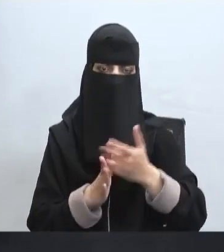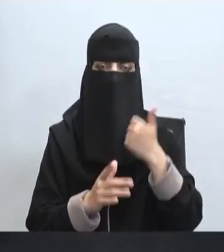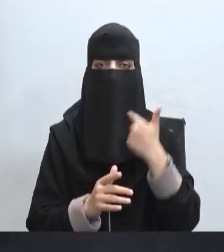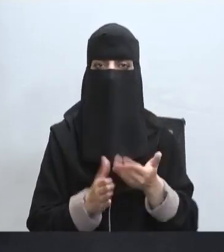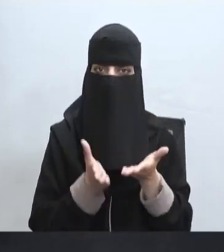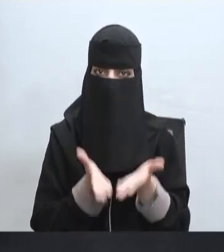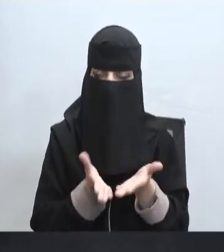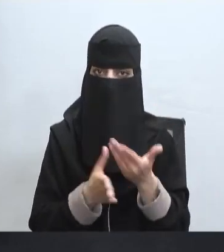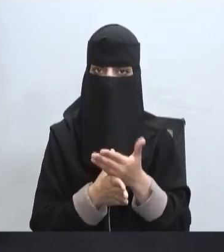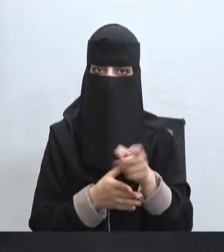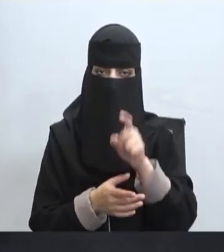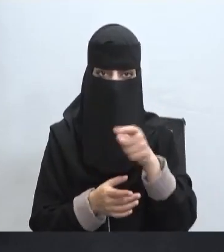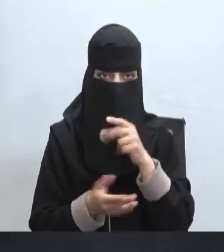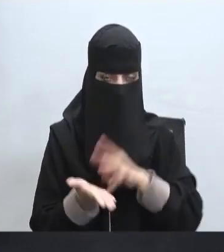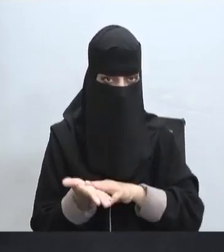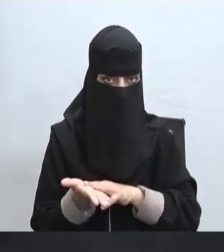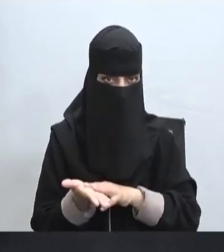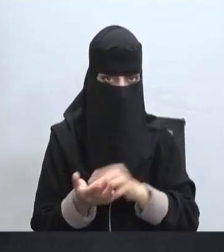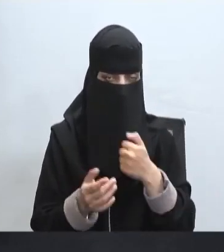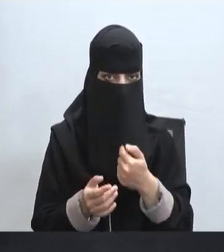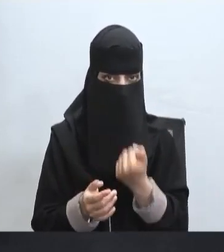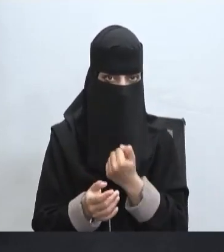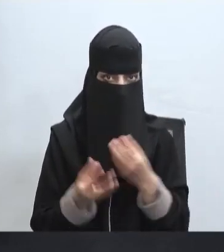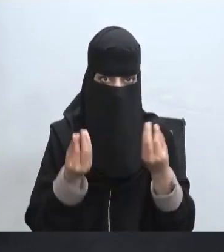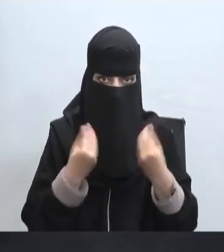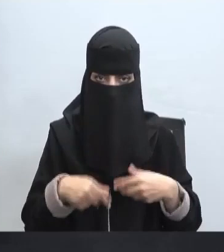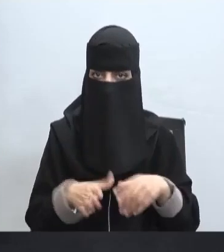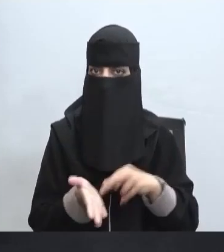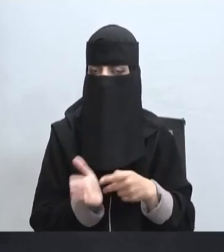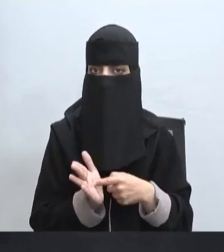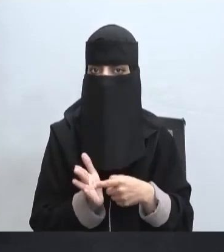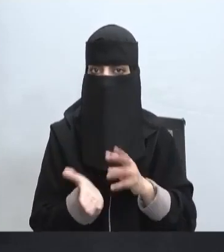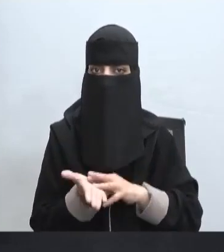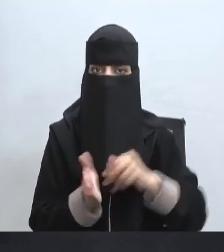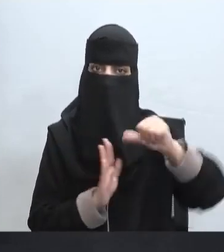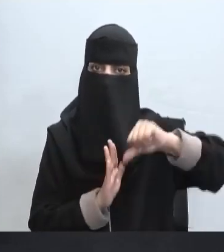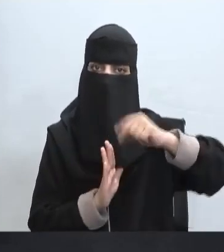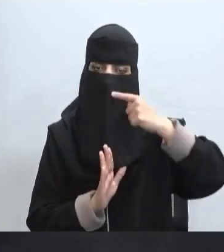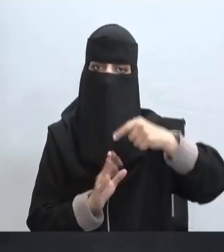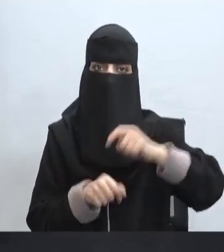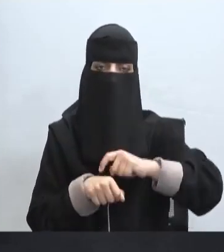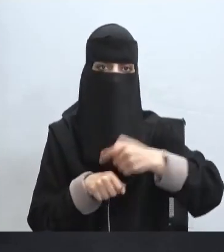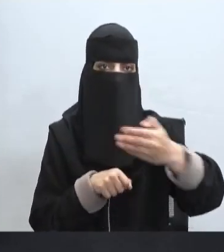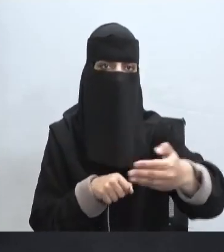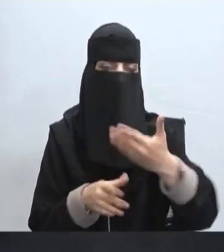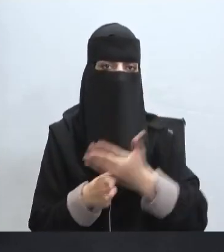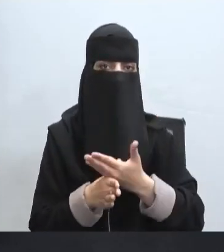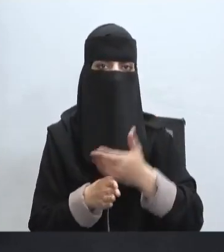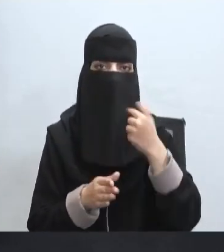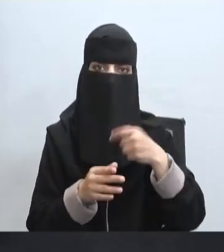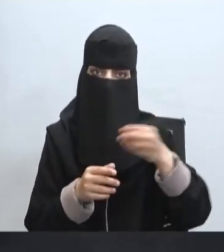خساره هل هذا سيؤثر لن يكون لذلك كما ذكرنا سابقا اثر سلبي على المدى الطويل لان ما